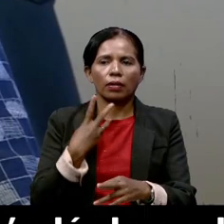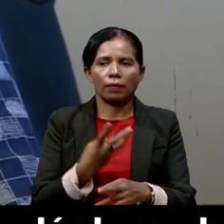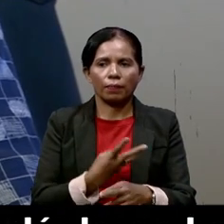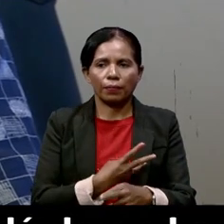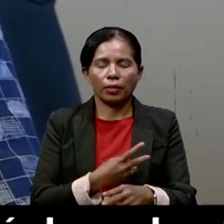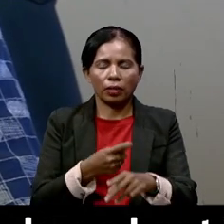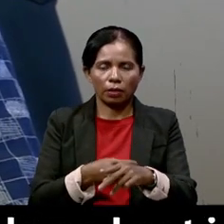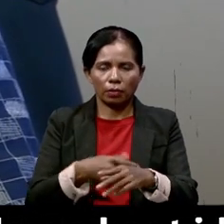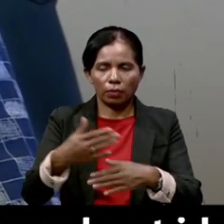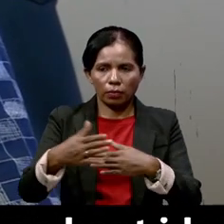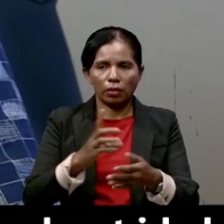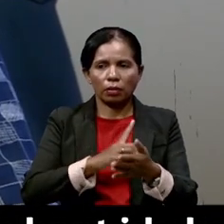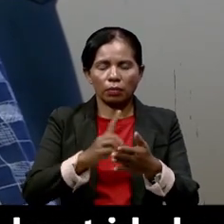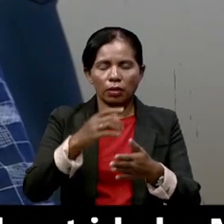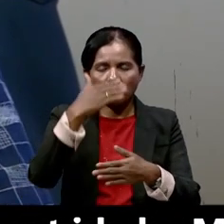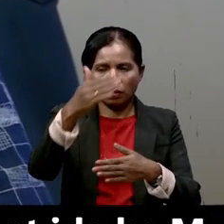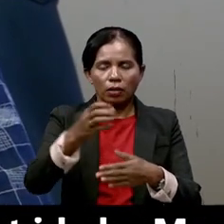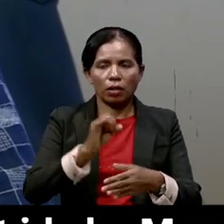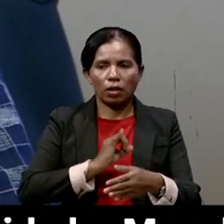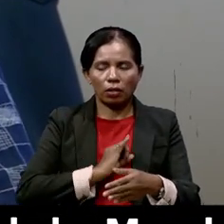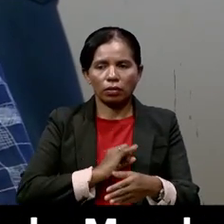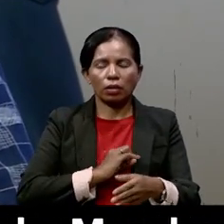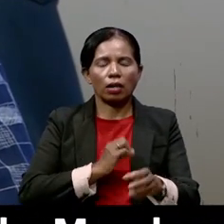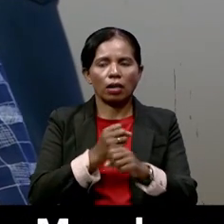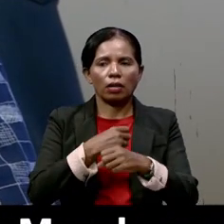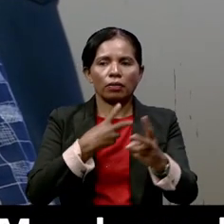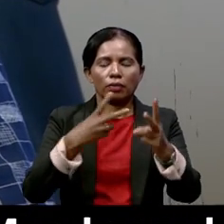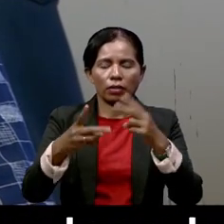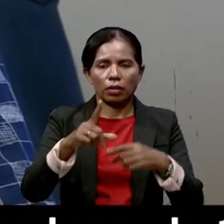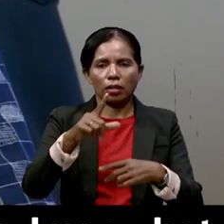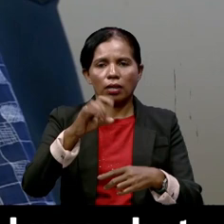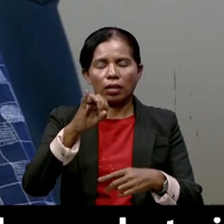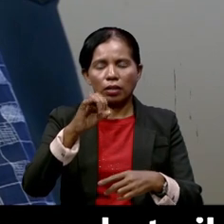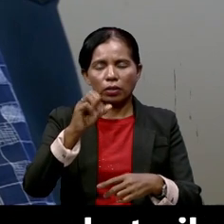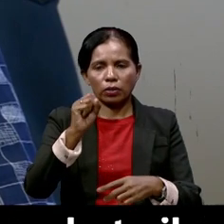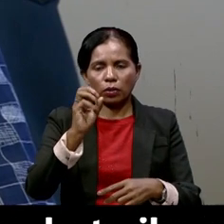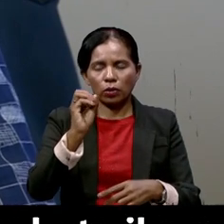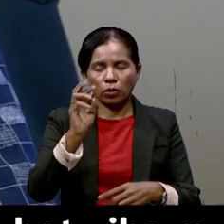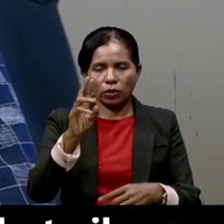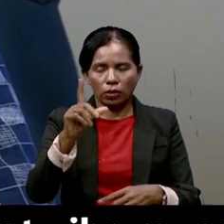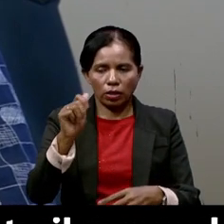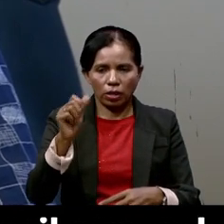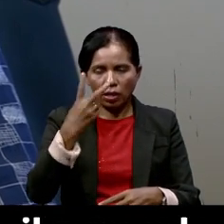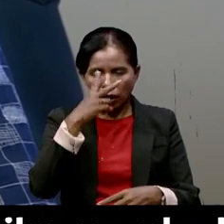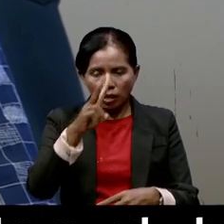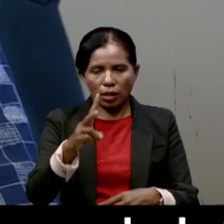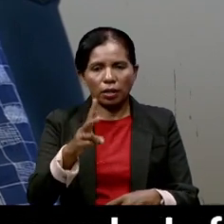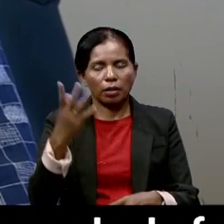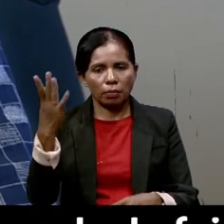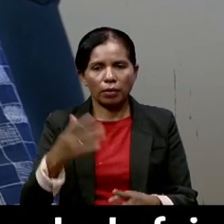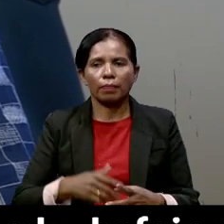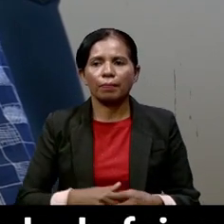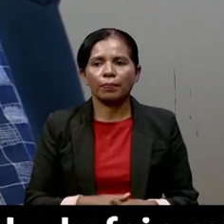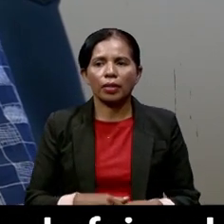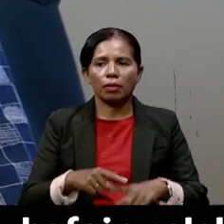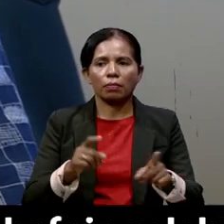ya tempu badak si mano ing house si halu visite deh ba, lay sur lay. Ba udah hari situ sang ne.